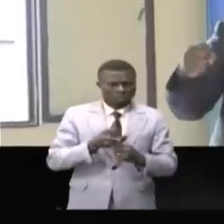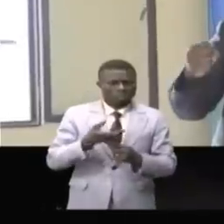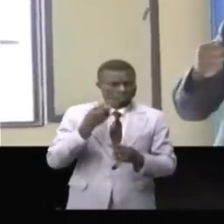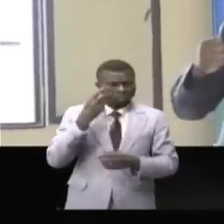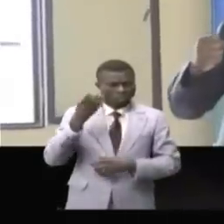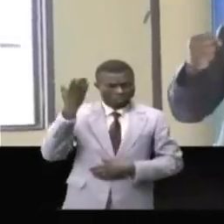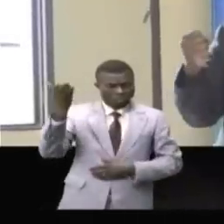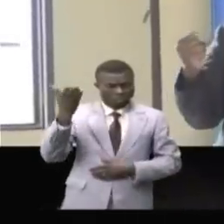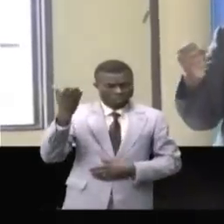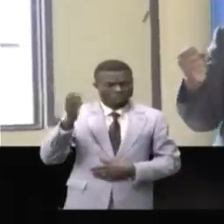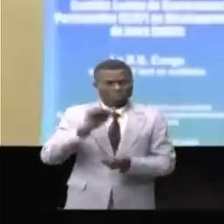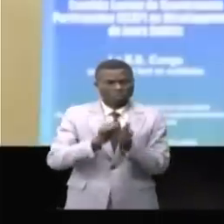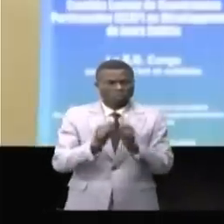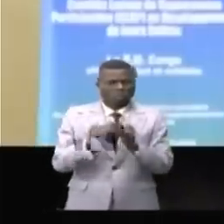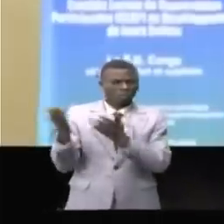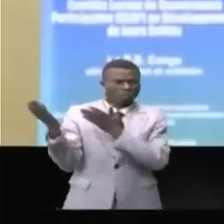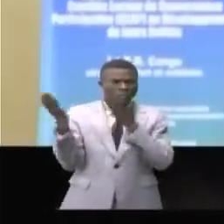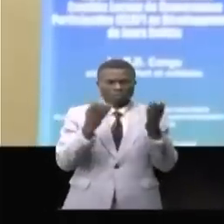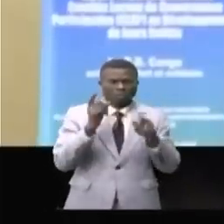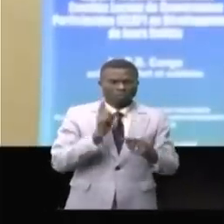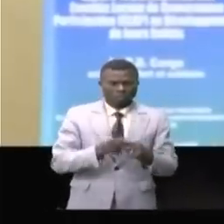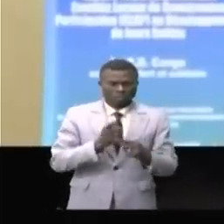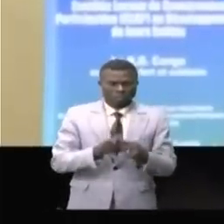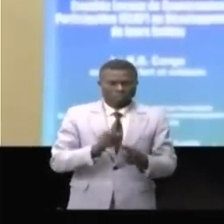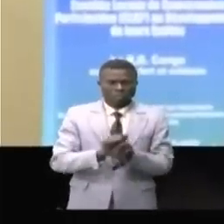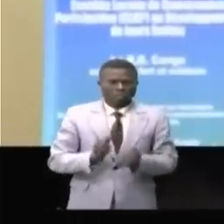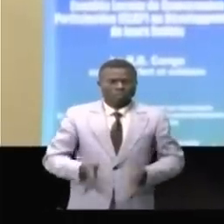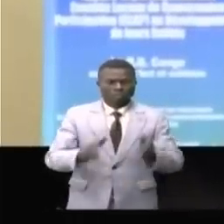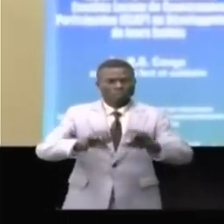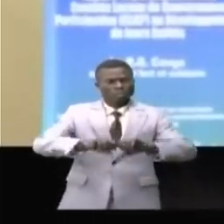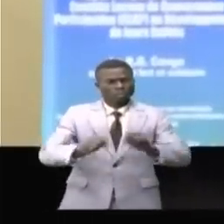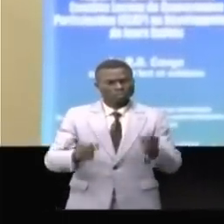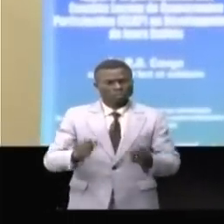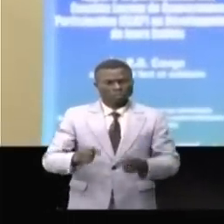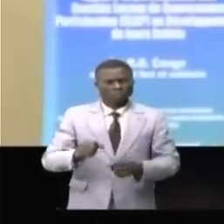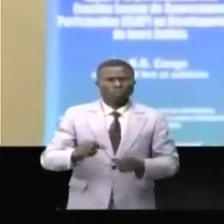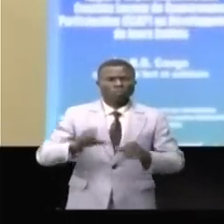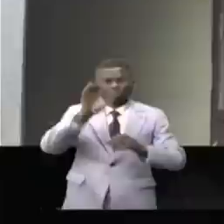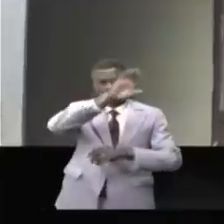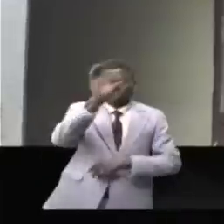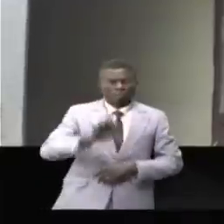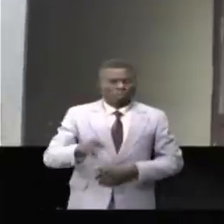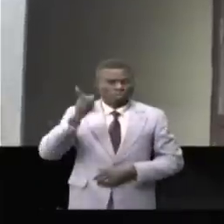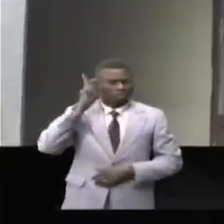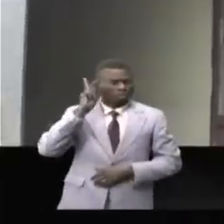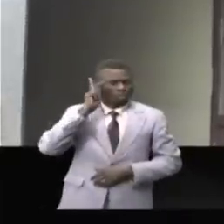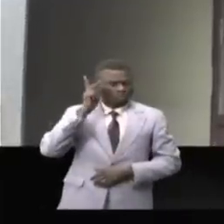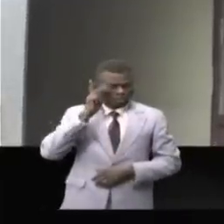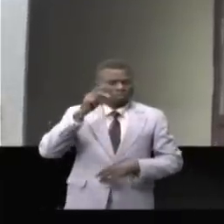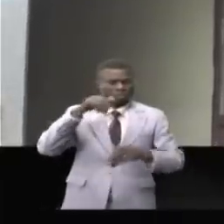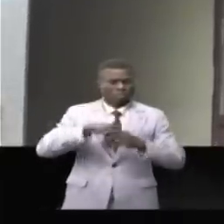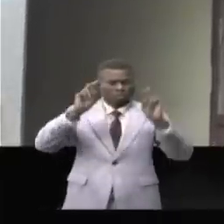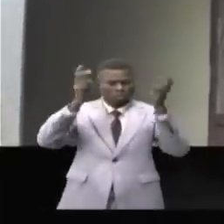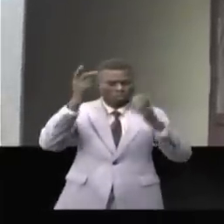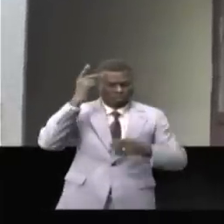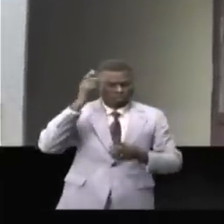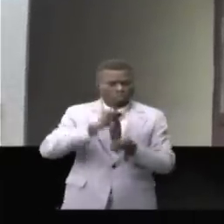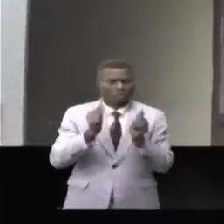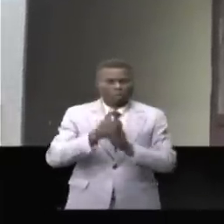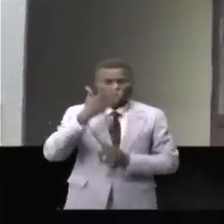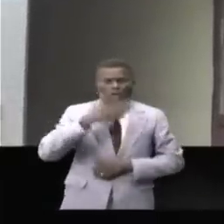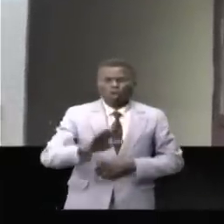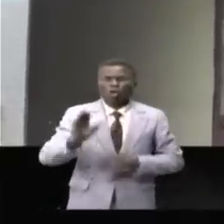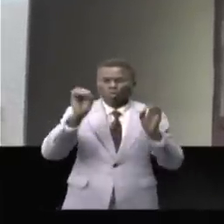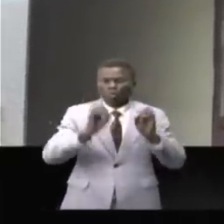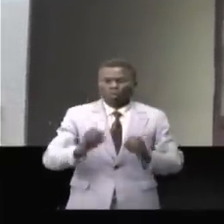milieu, comme les problèmes de transport, faute de route, alors que Kimbatseke est une commune rurale. Mais également, il y a le problème d'hôpitaux, où